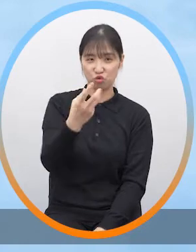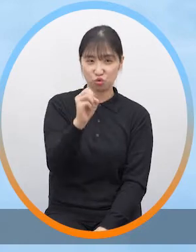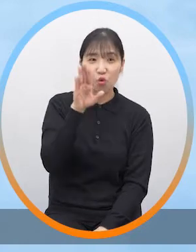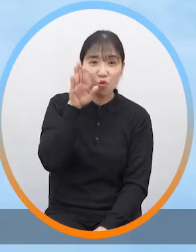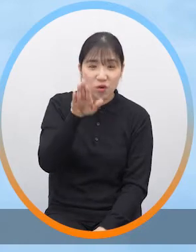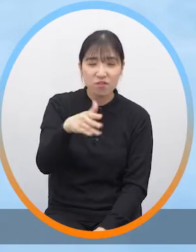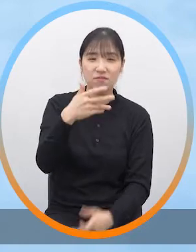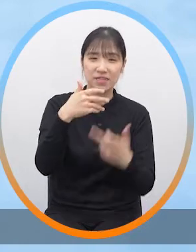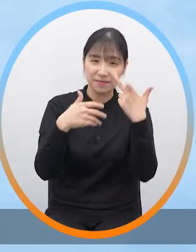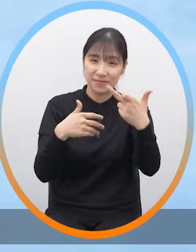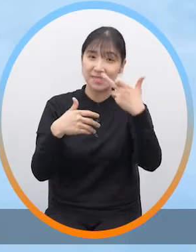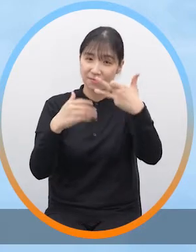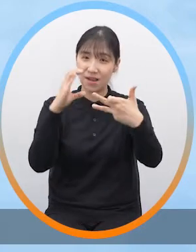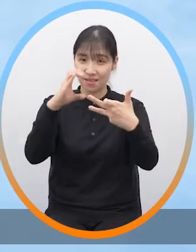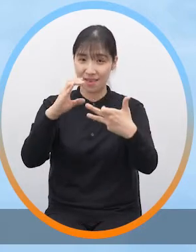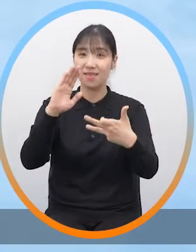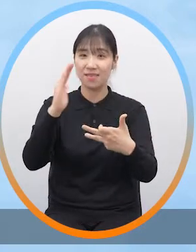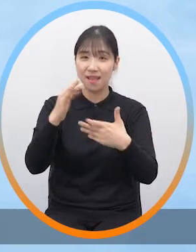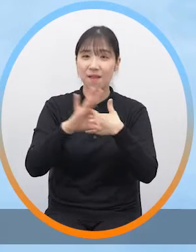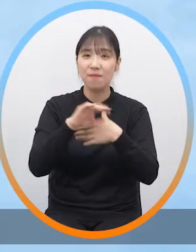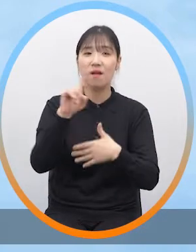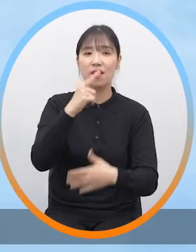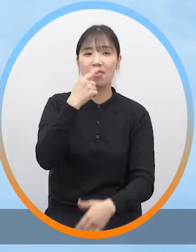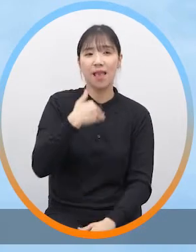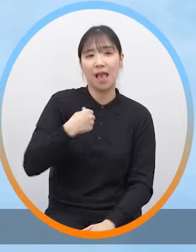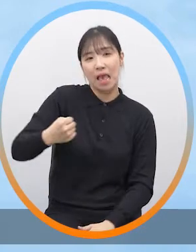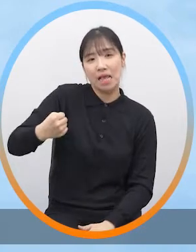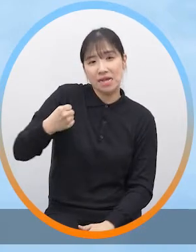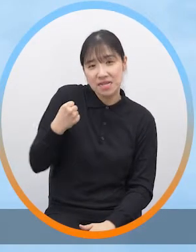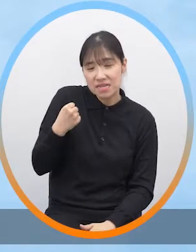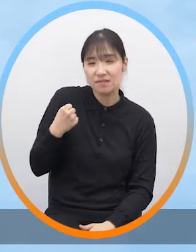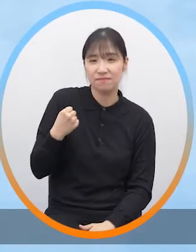18세기가 되면 자기네 힘으로